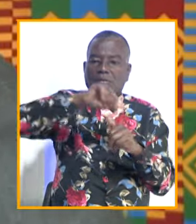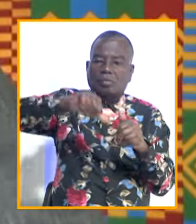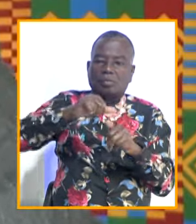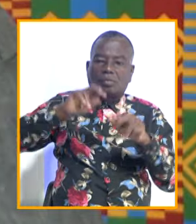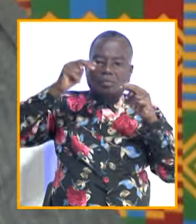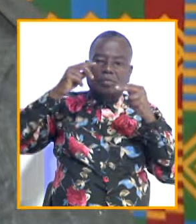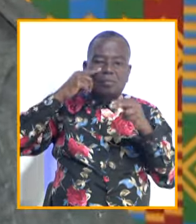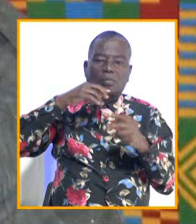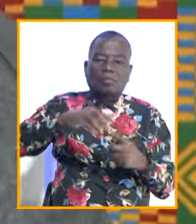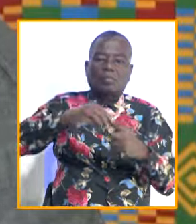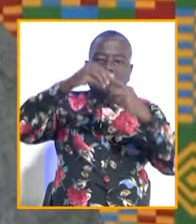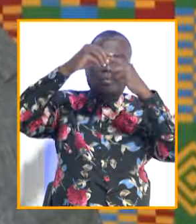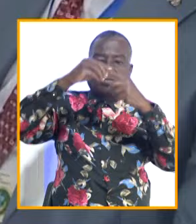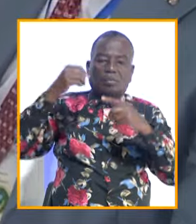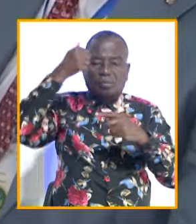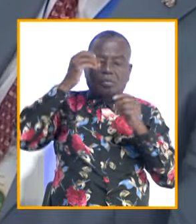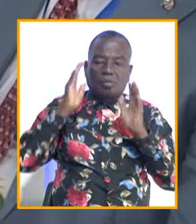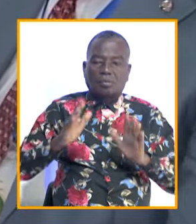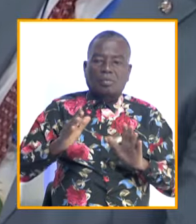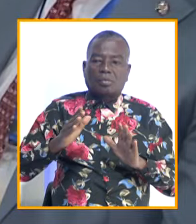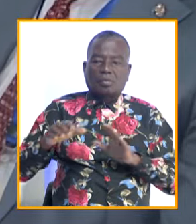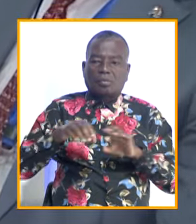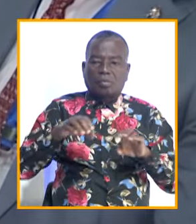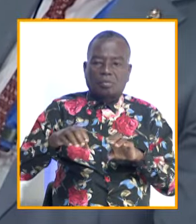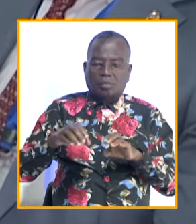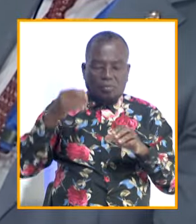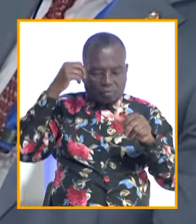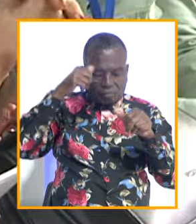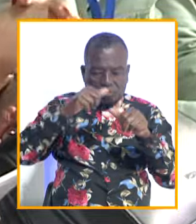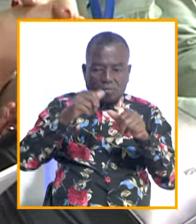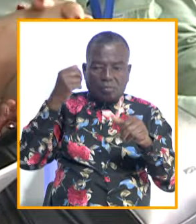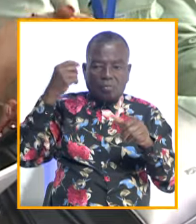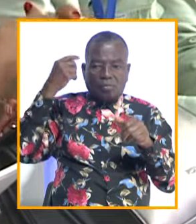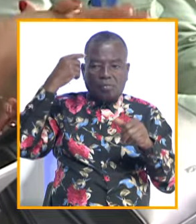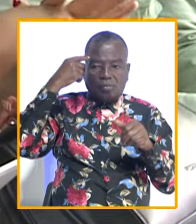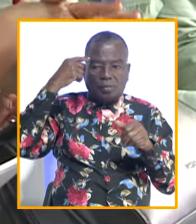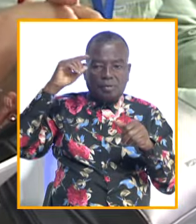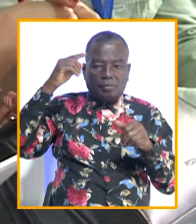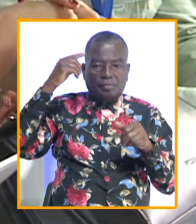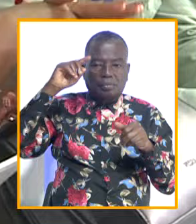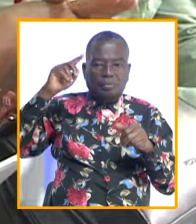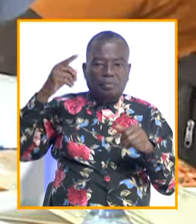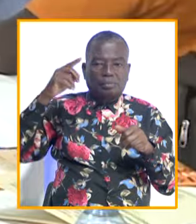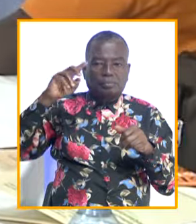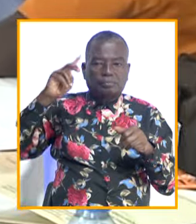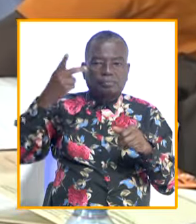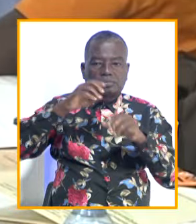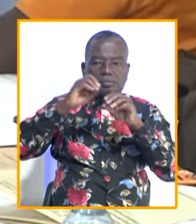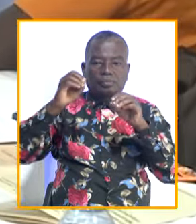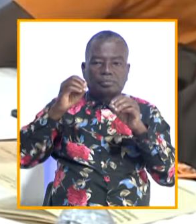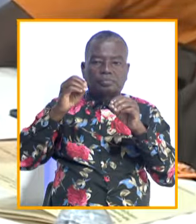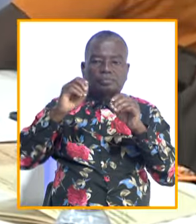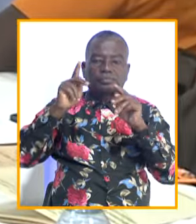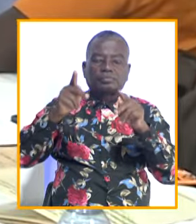ces experts, chercheurs et praticiens africains mènent des réflexions, ce à l'occasion de la deuxième édition des Assises internationales des